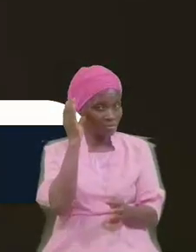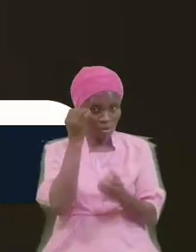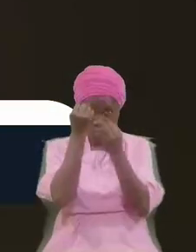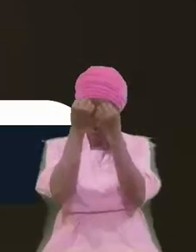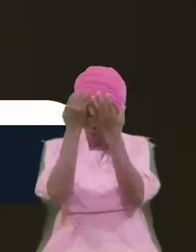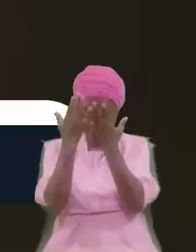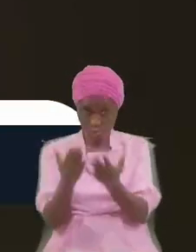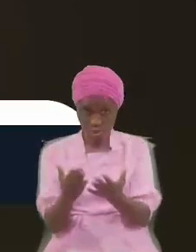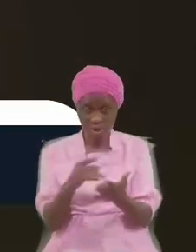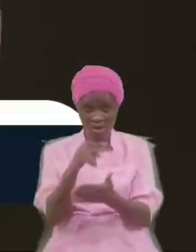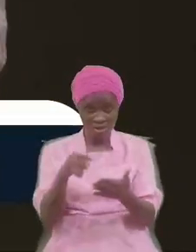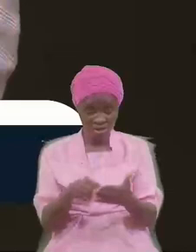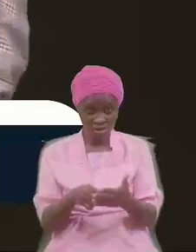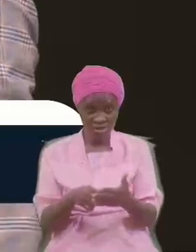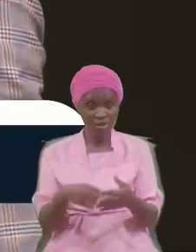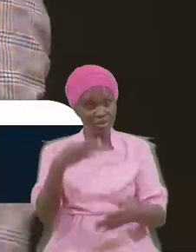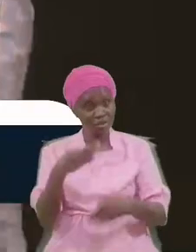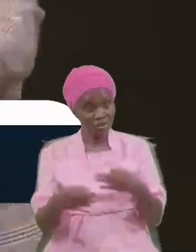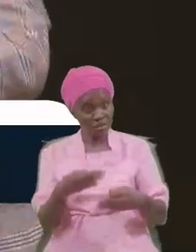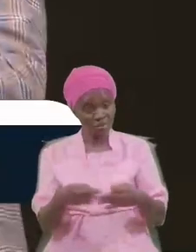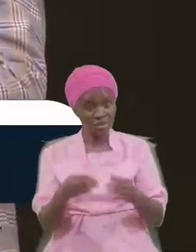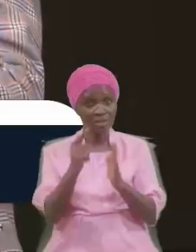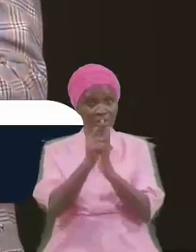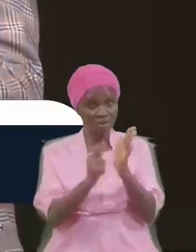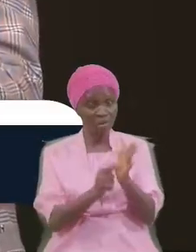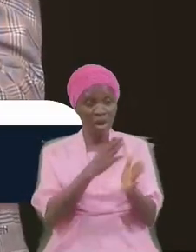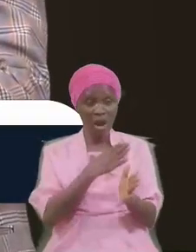si vous les observez et les mettez en pratique,